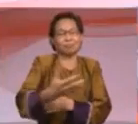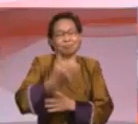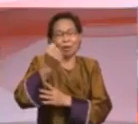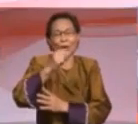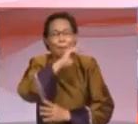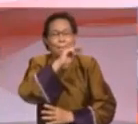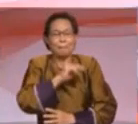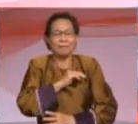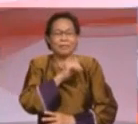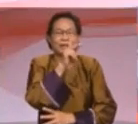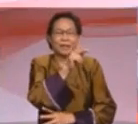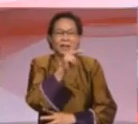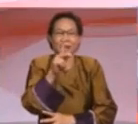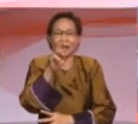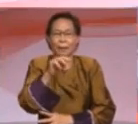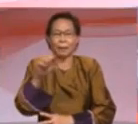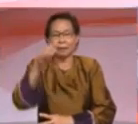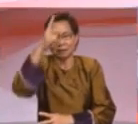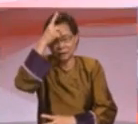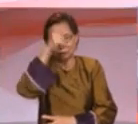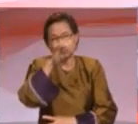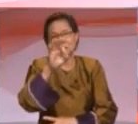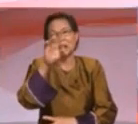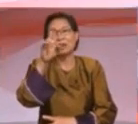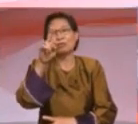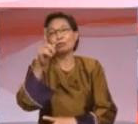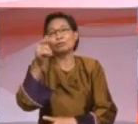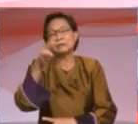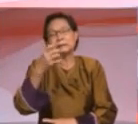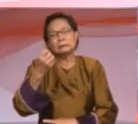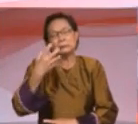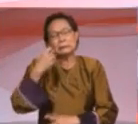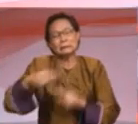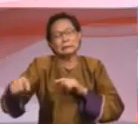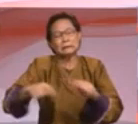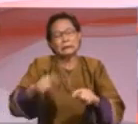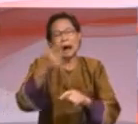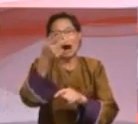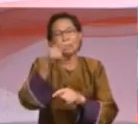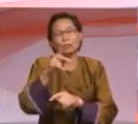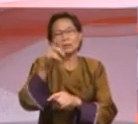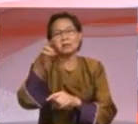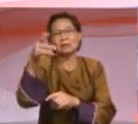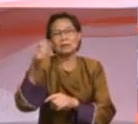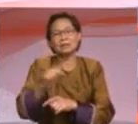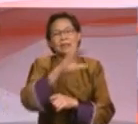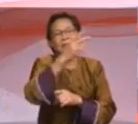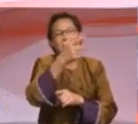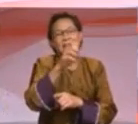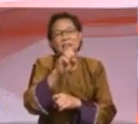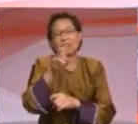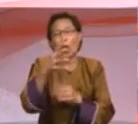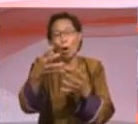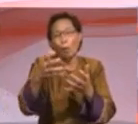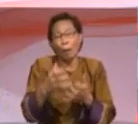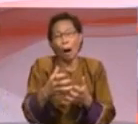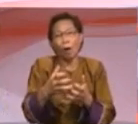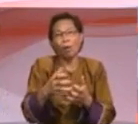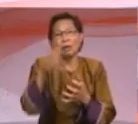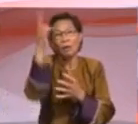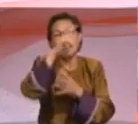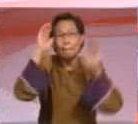Hai menteri komunikasi dan multimedia Datuk Saifuddin Abdullah kesal dengan tindakan add-on Crush Kyuhyun mau kerajaan Pahang